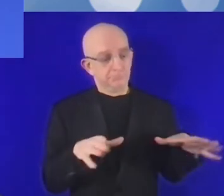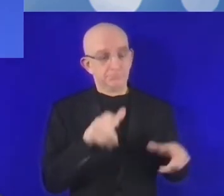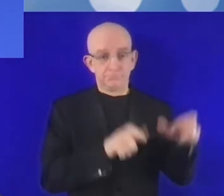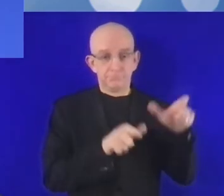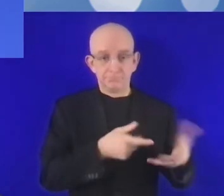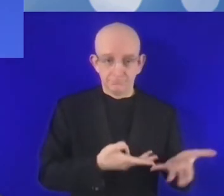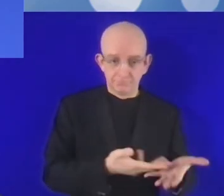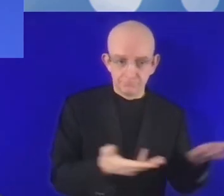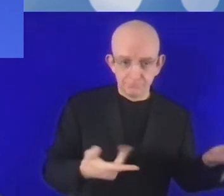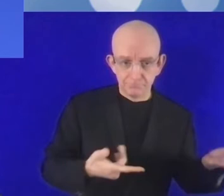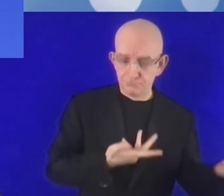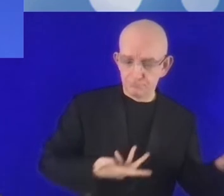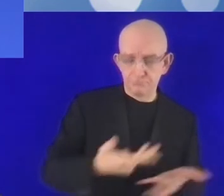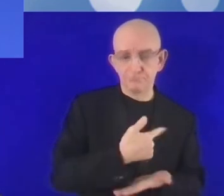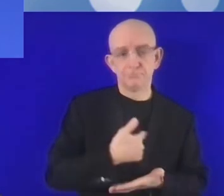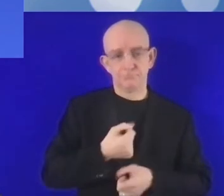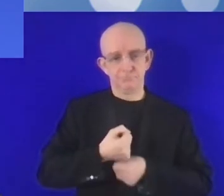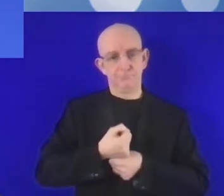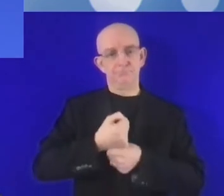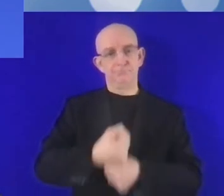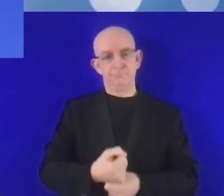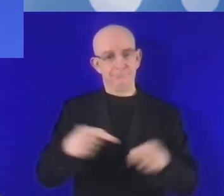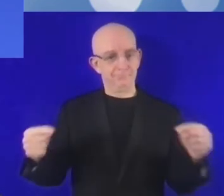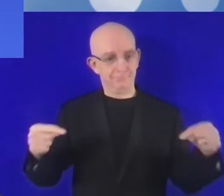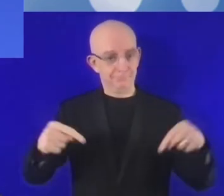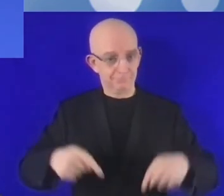Je suis très intéressé par les questions liées à la gestion